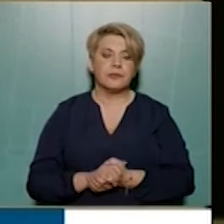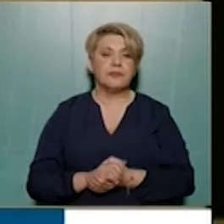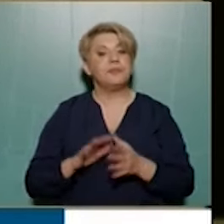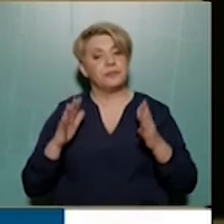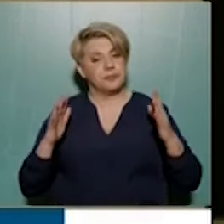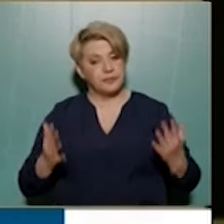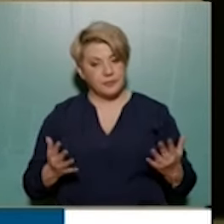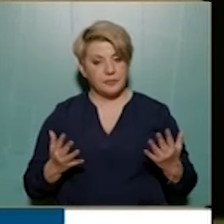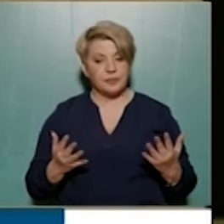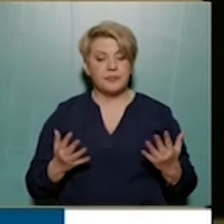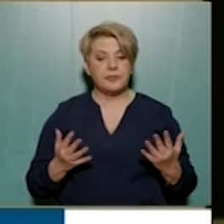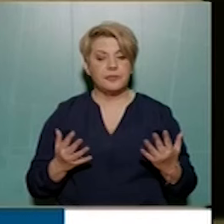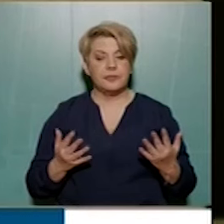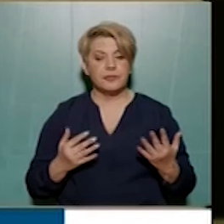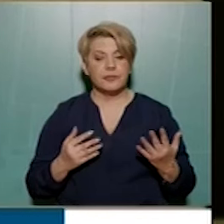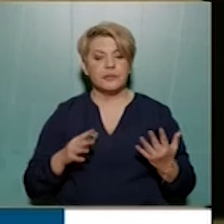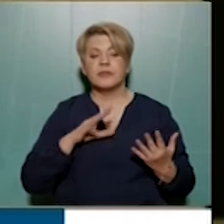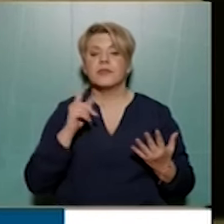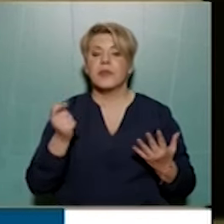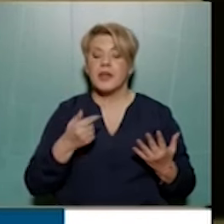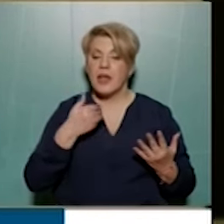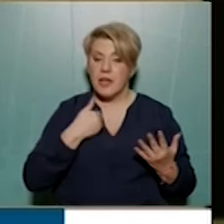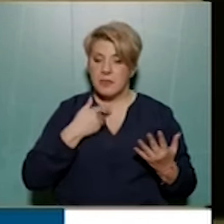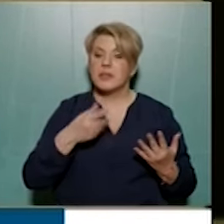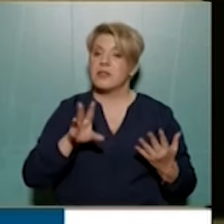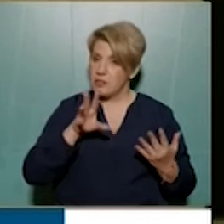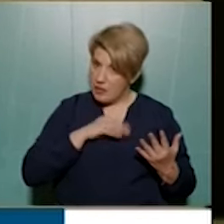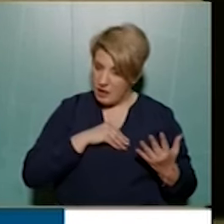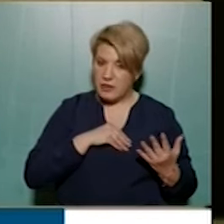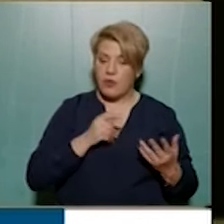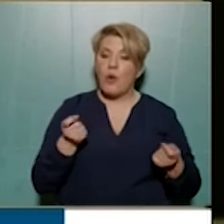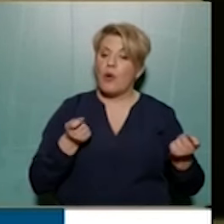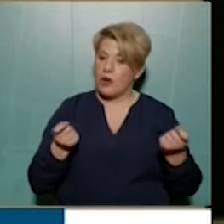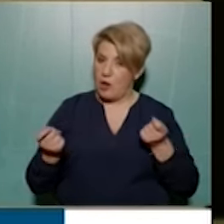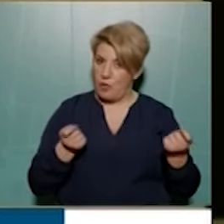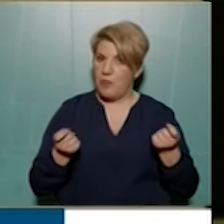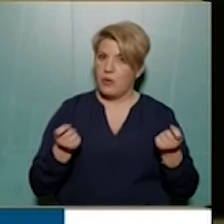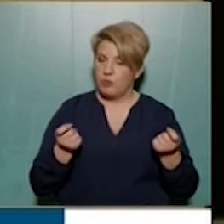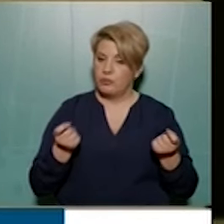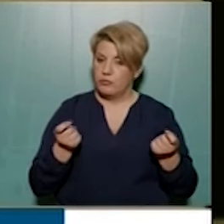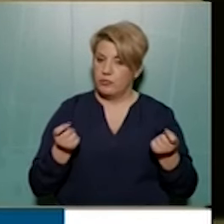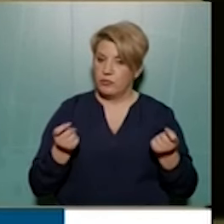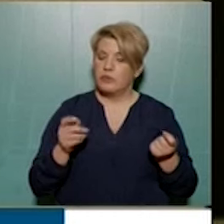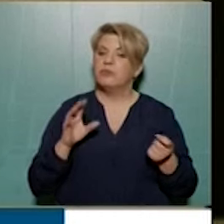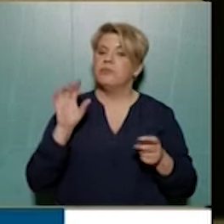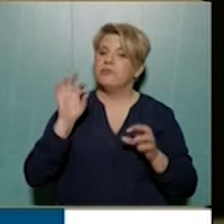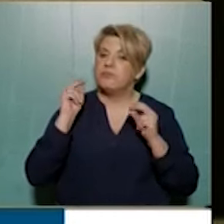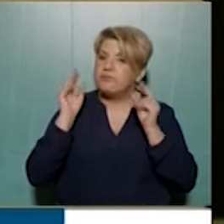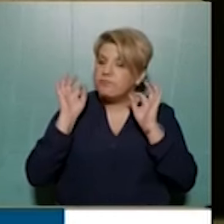Αλλά και με την έννοια ότι έχουμε γίνει και εμείς δέκτες οργανωμένων, πολύ οργανωμένων,